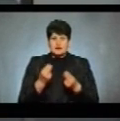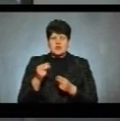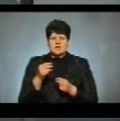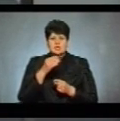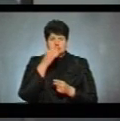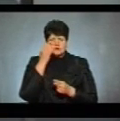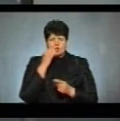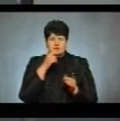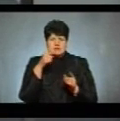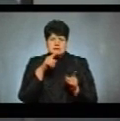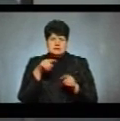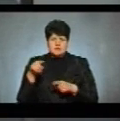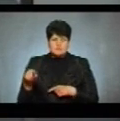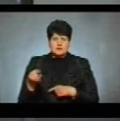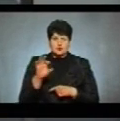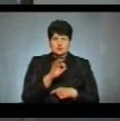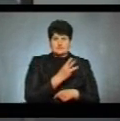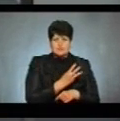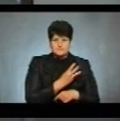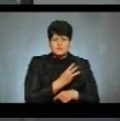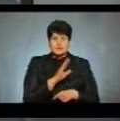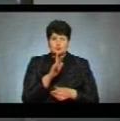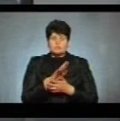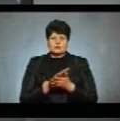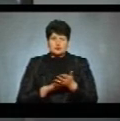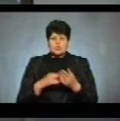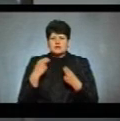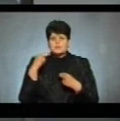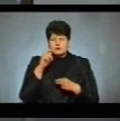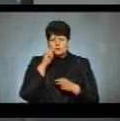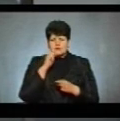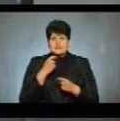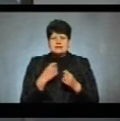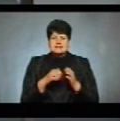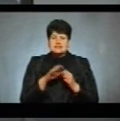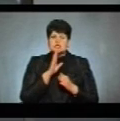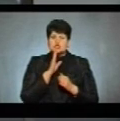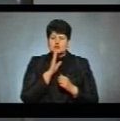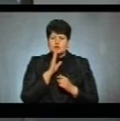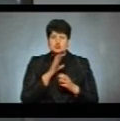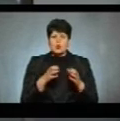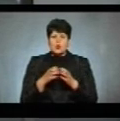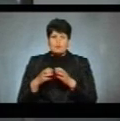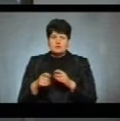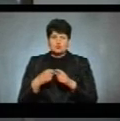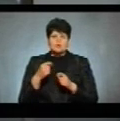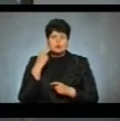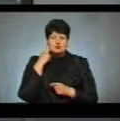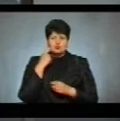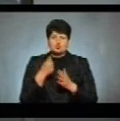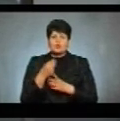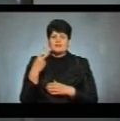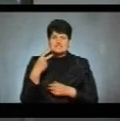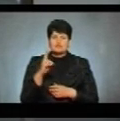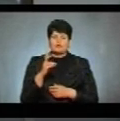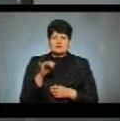Житомир-Закарпаття завершилась з рахунком 0-3. Триватиме чемпіонат України з волейболу серед жіночих команд з порушеннями слуху до 20 квітня.